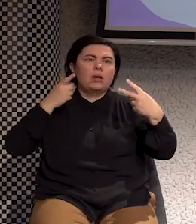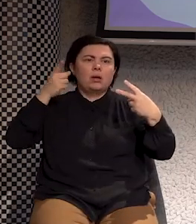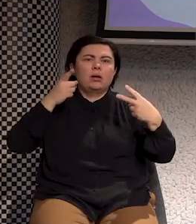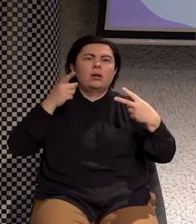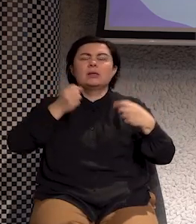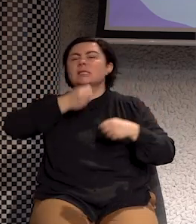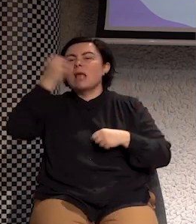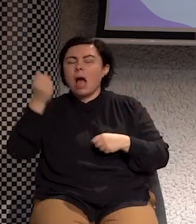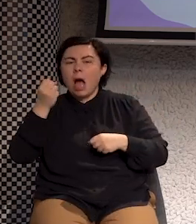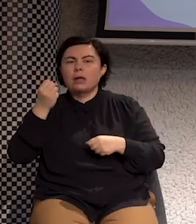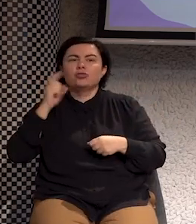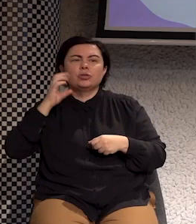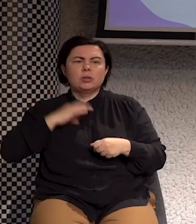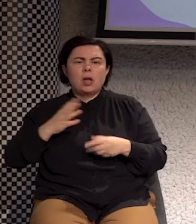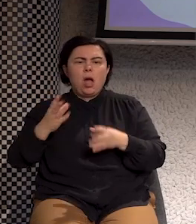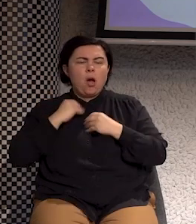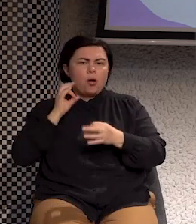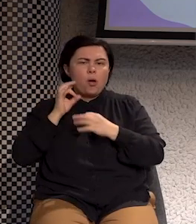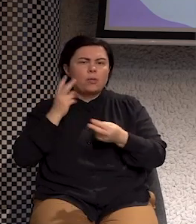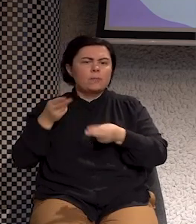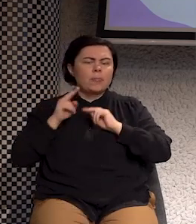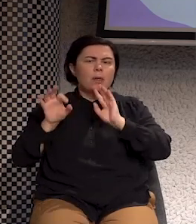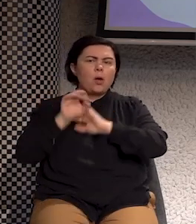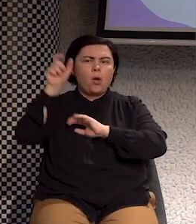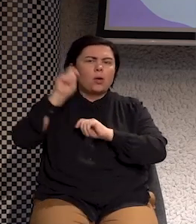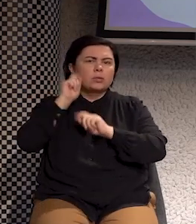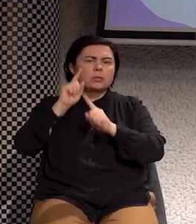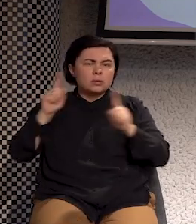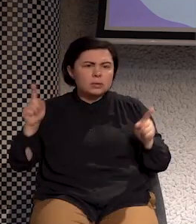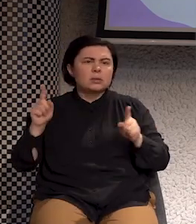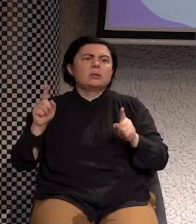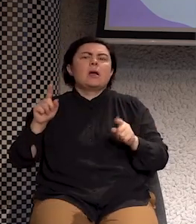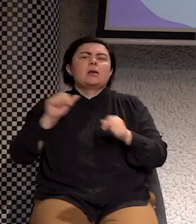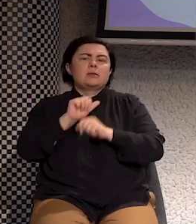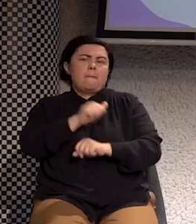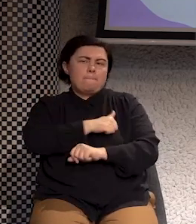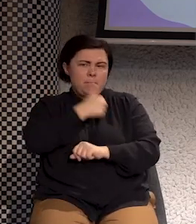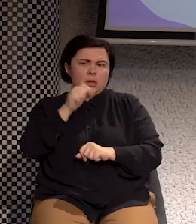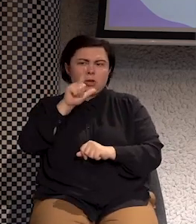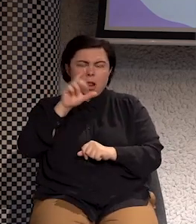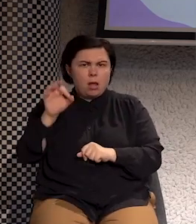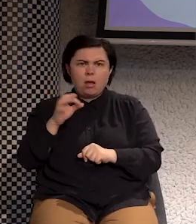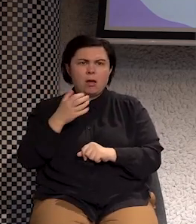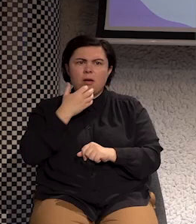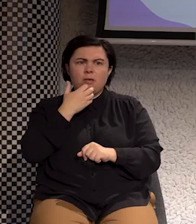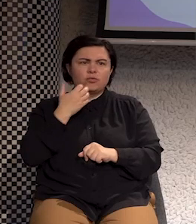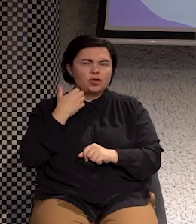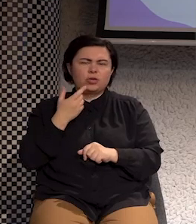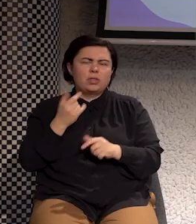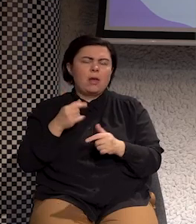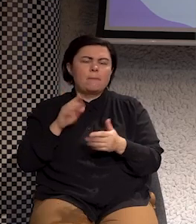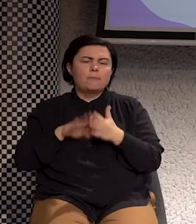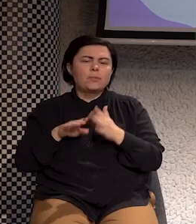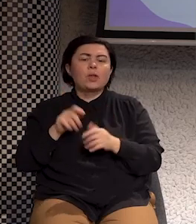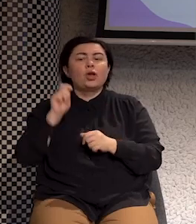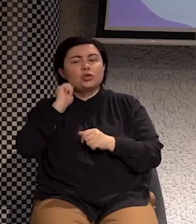klasie tego starszego i dostaliśmy tradycyjną informację zwrotną od nauczycielki, to znaczy tradycyjną, jest w pierwszej klasie, ale taką, z którą nie spotykałem się po raz pierwszy.